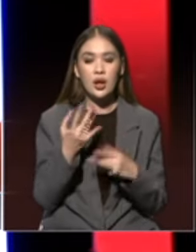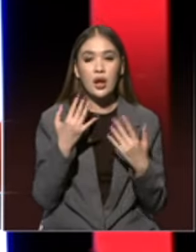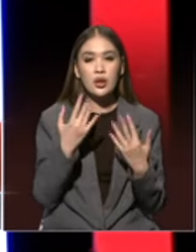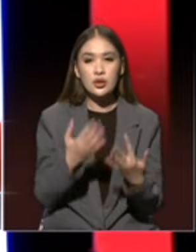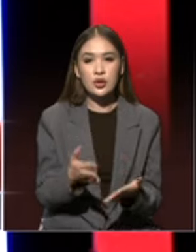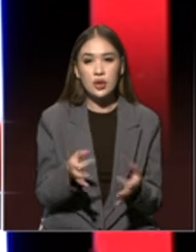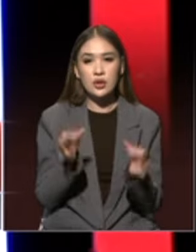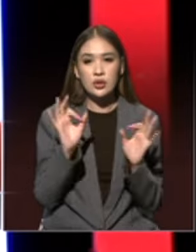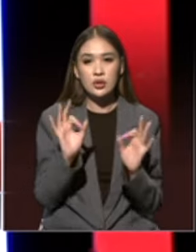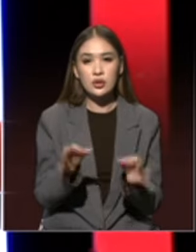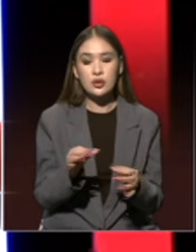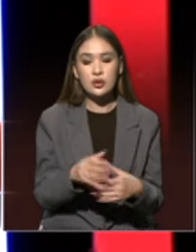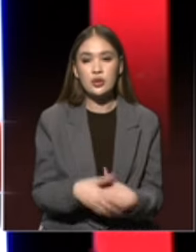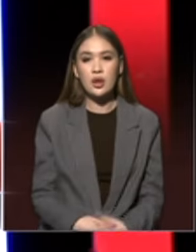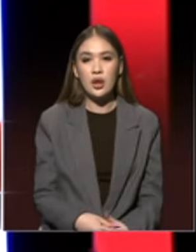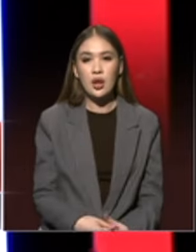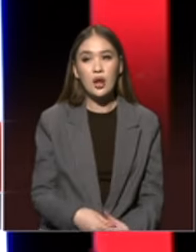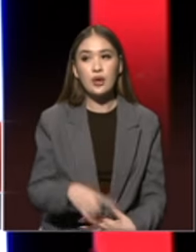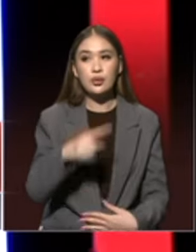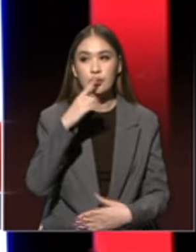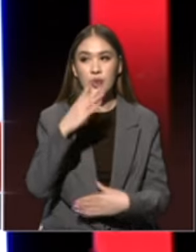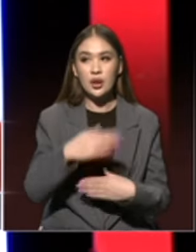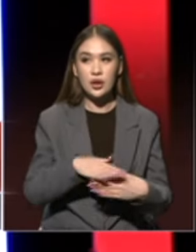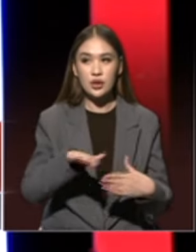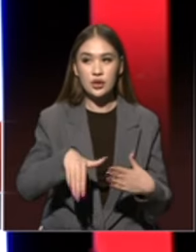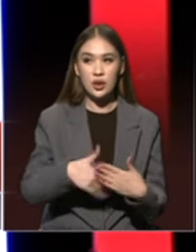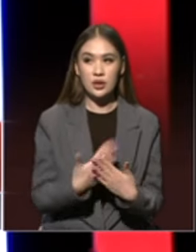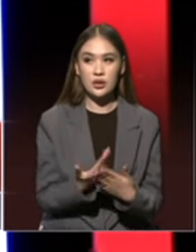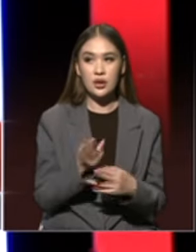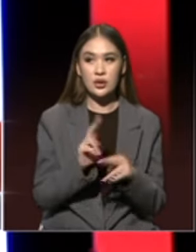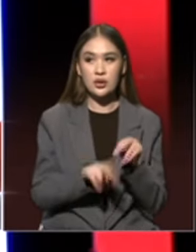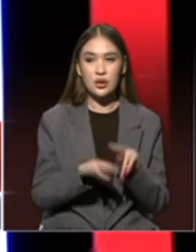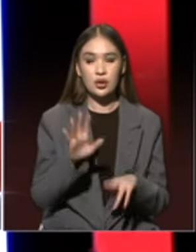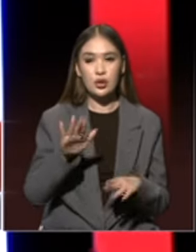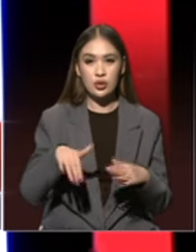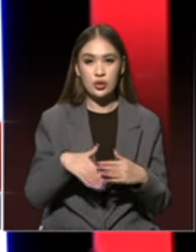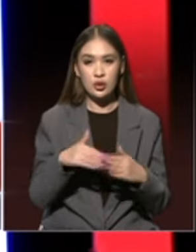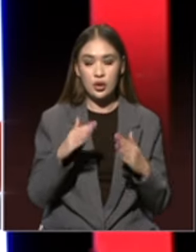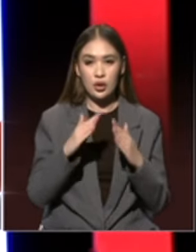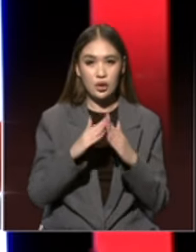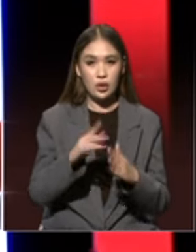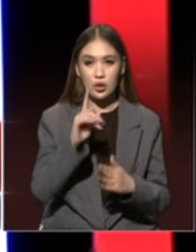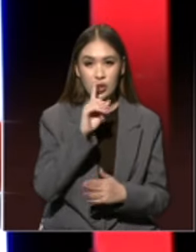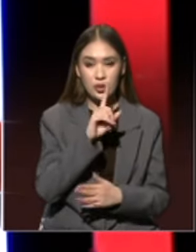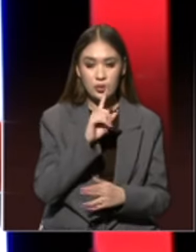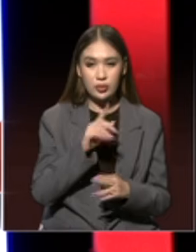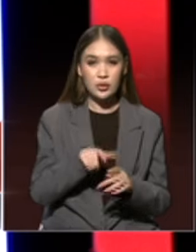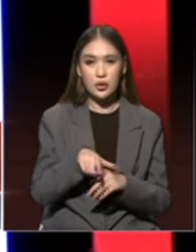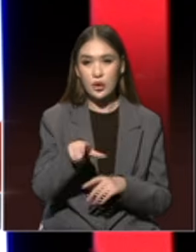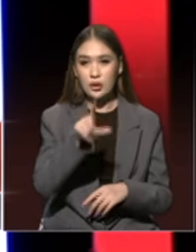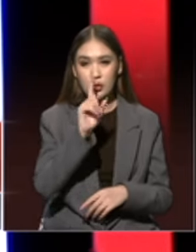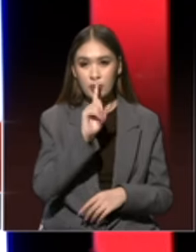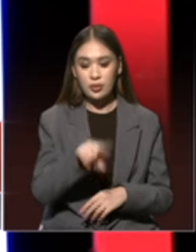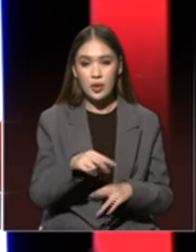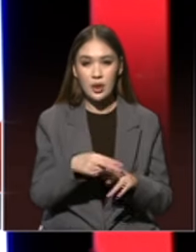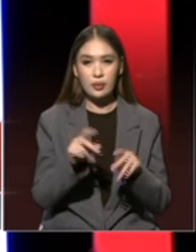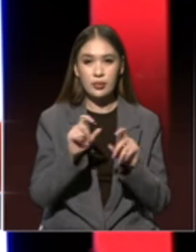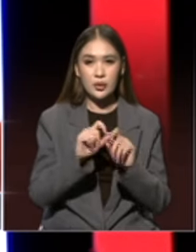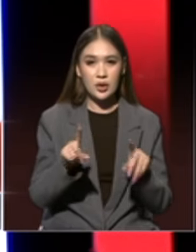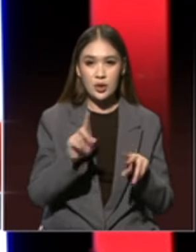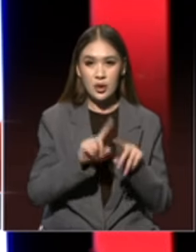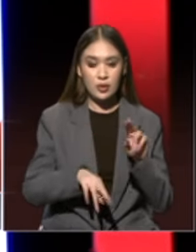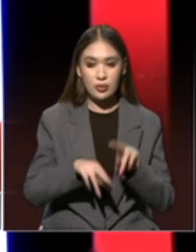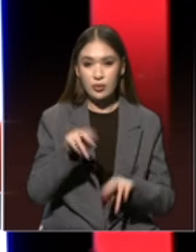орынды? Сонда биылғы мысалға жаңадан салынады деп күтіп отырған жолдар салынбайды деген сөз ба? Міне ертең салынады деген мектептер салынбайды деген